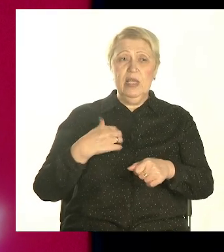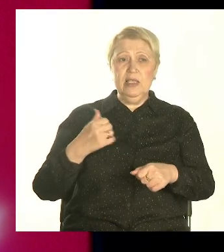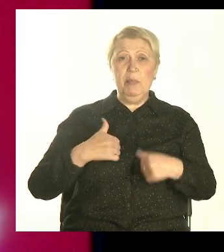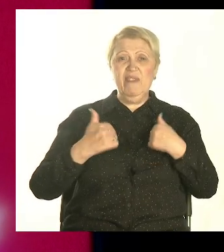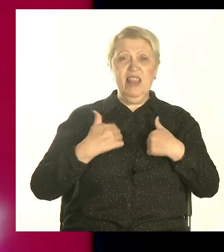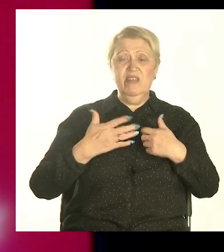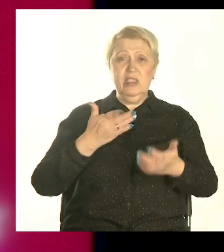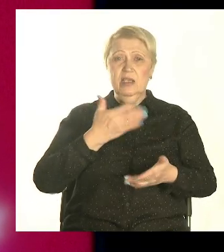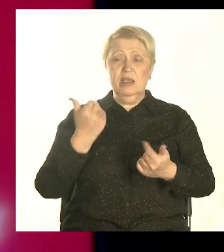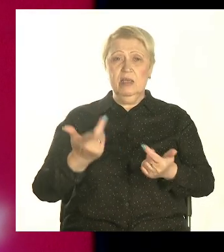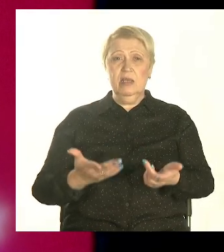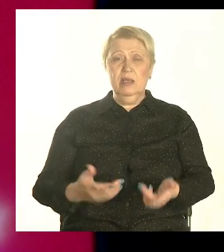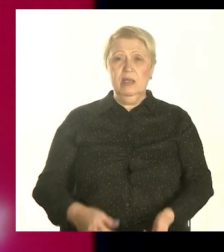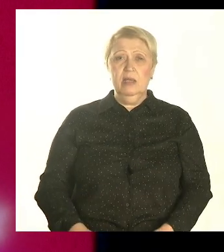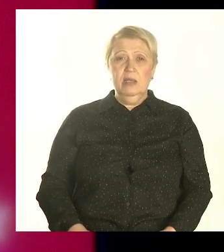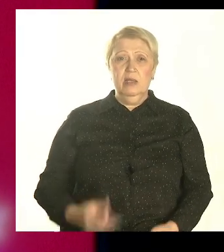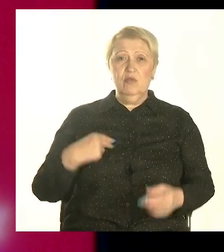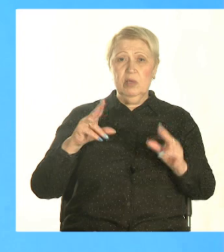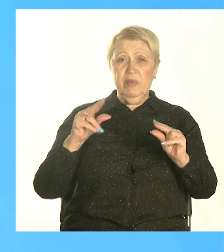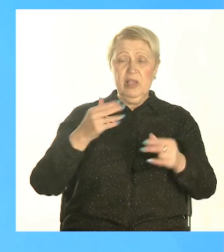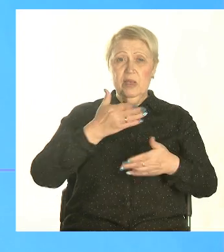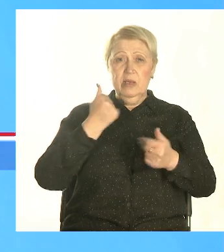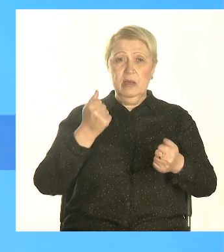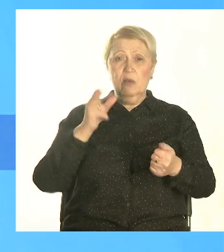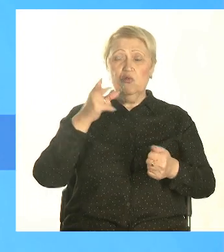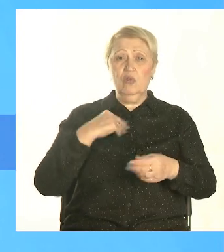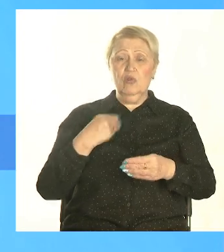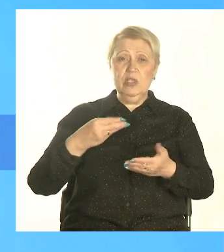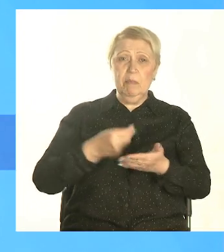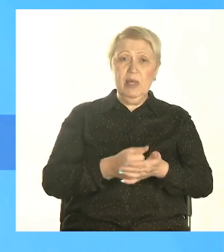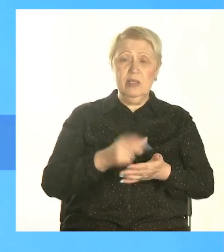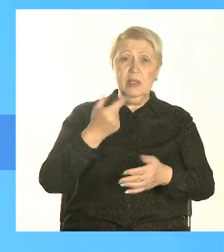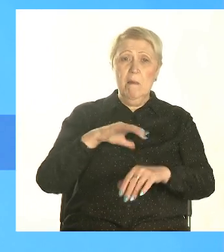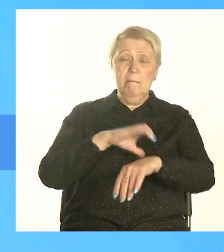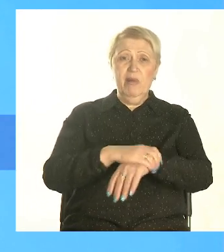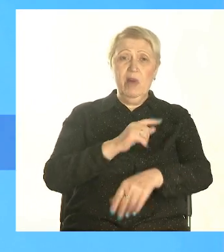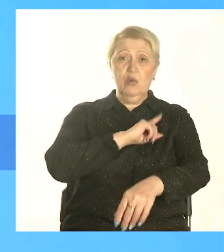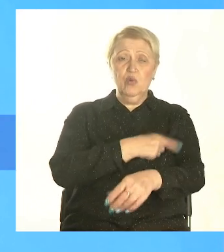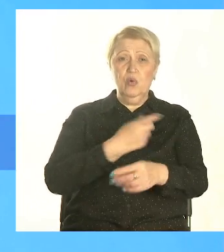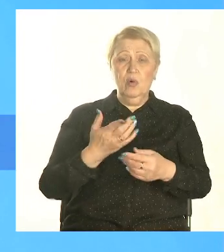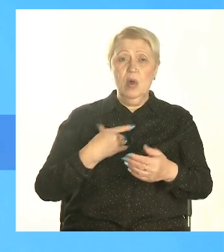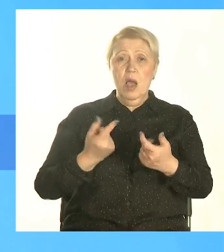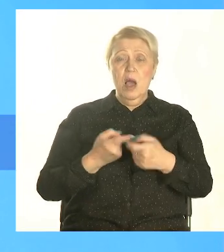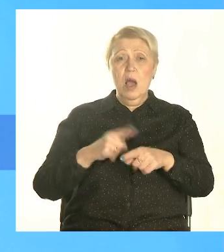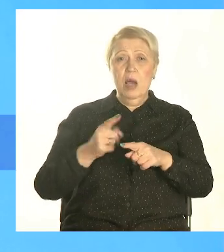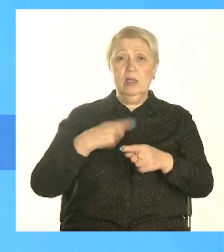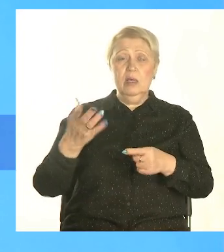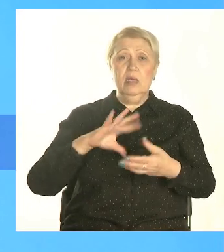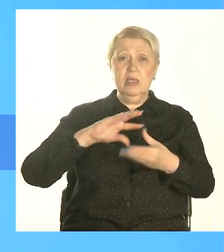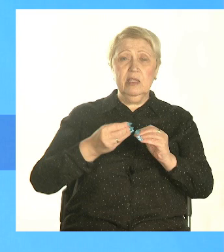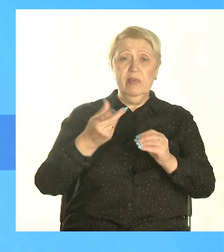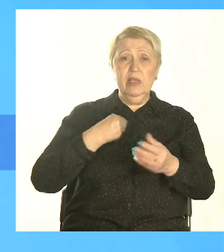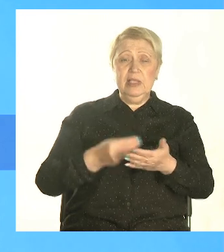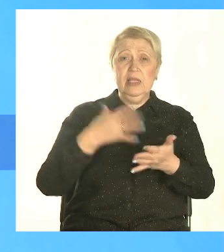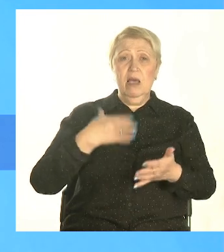знаете, вот чувство несправедливости, наверное, у того, кто платит по факту, и это действительно цена составляет около 5 рублей. И когда другой платит